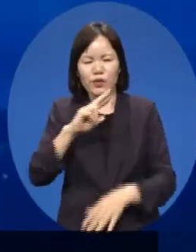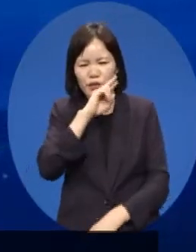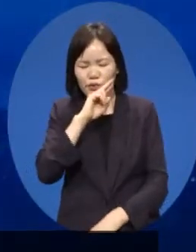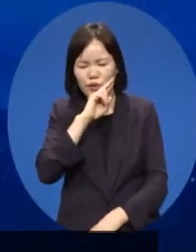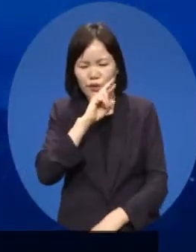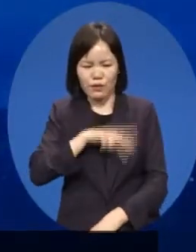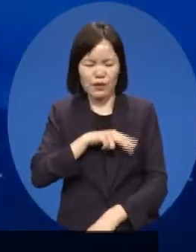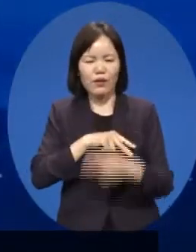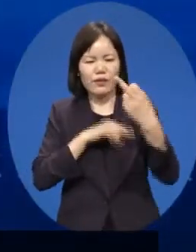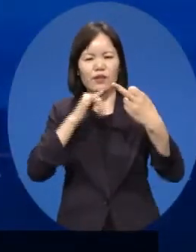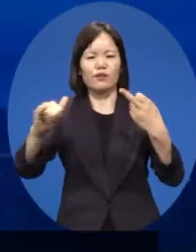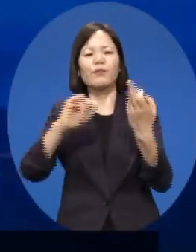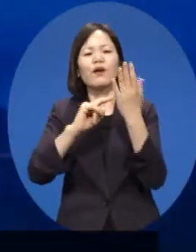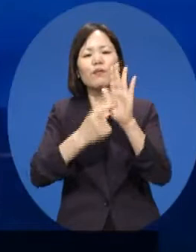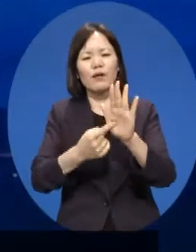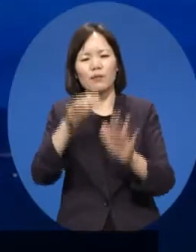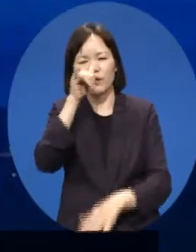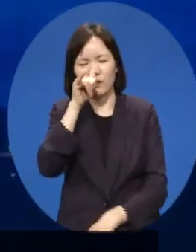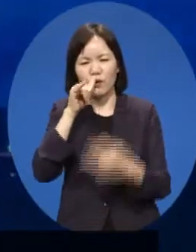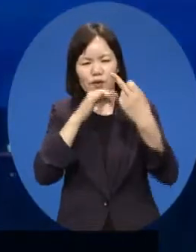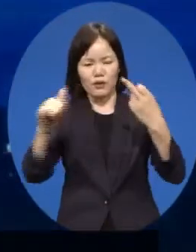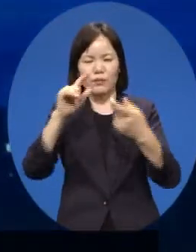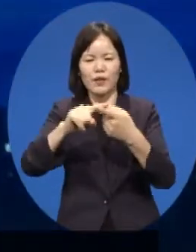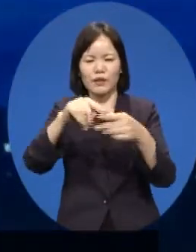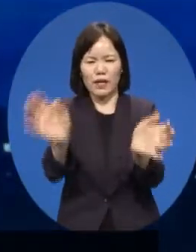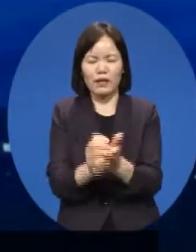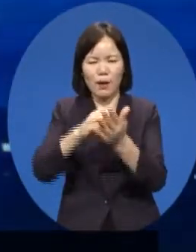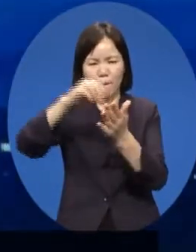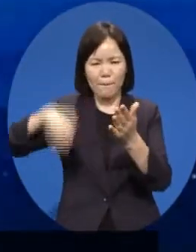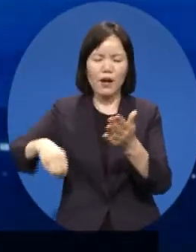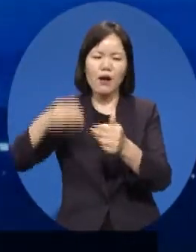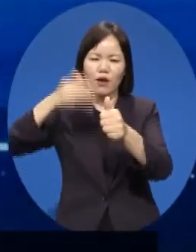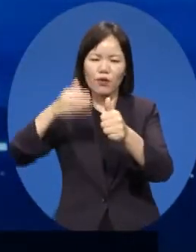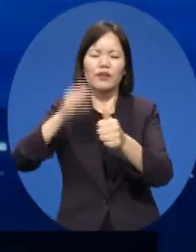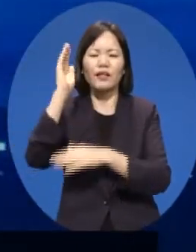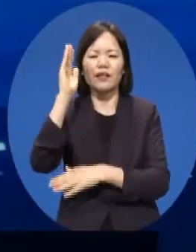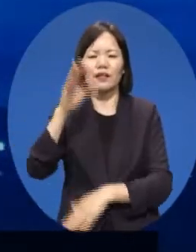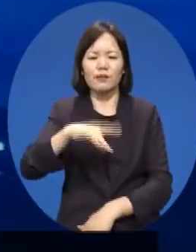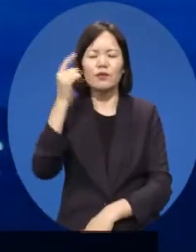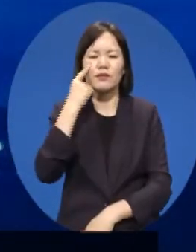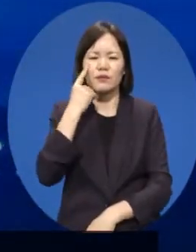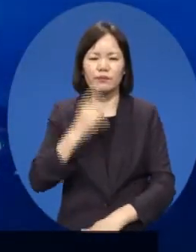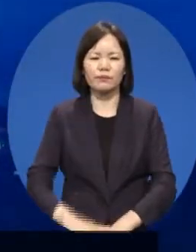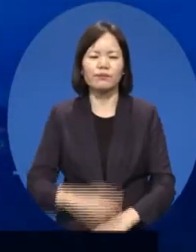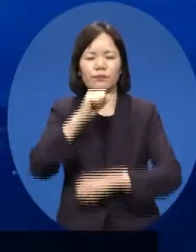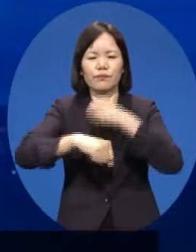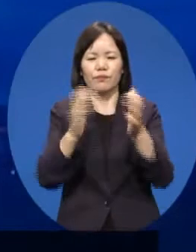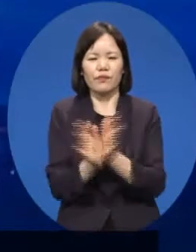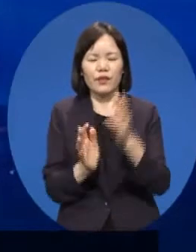있는 의원 12명이 나왔고 12명의 대해서 탈당 을 권유한 이 이야기부터 좀 해보도록 하겠습니다 민주당